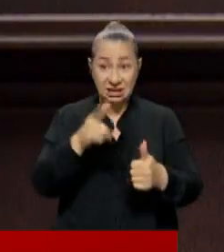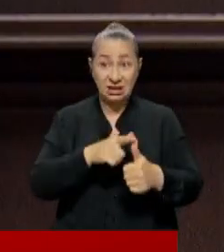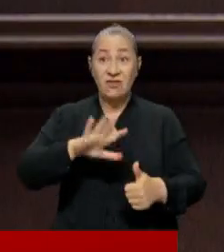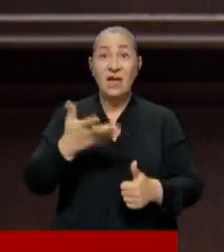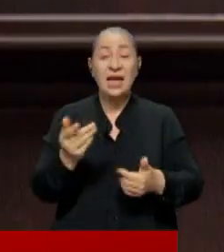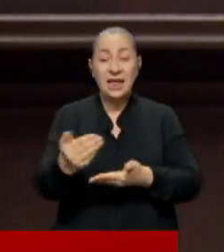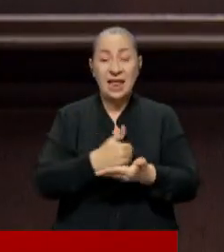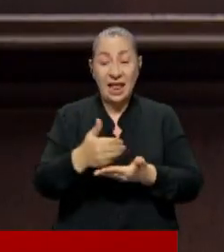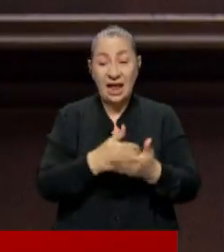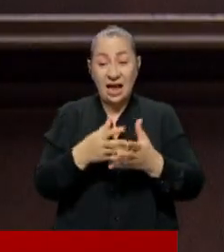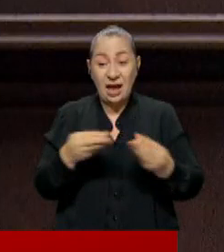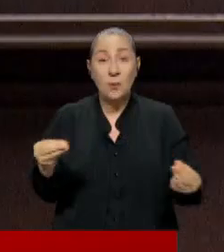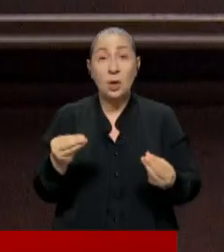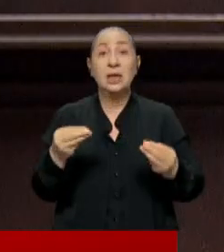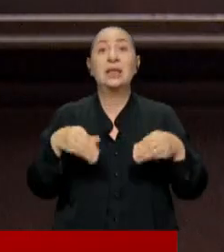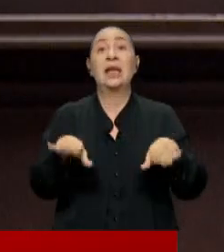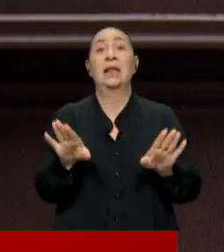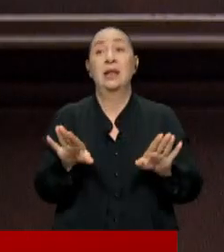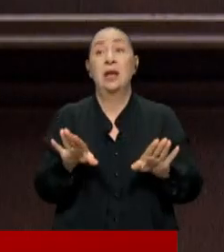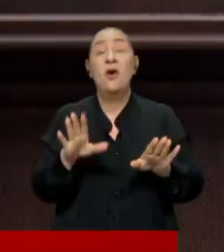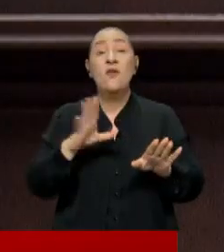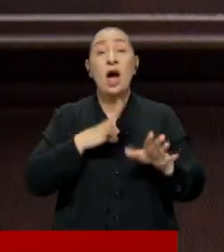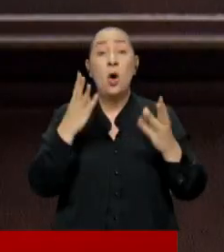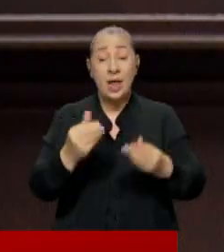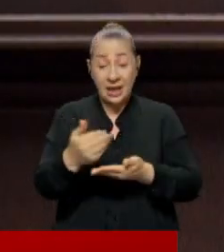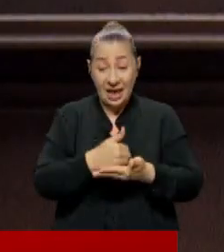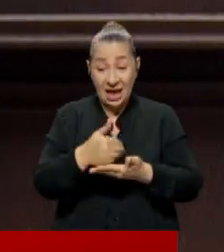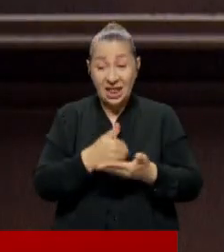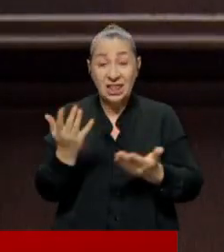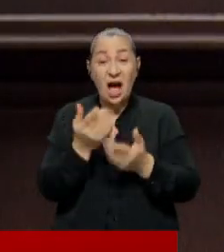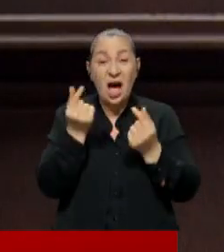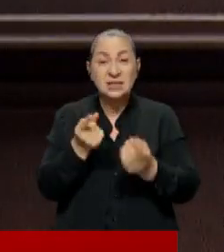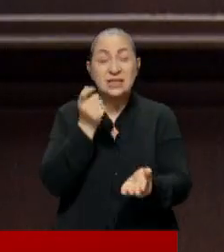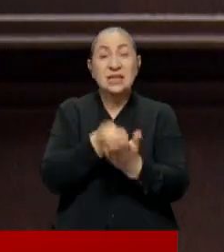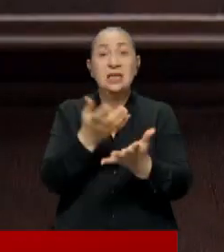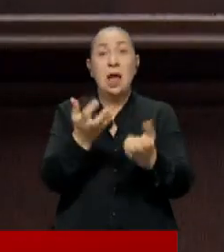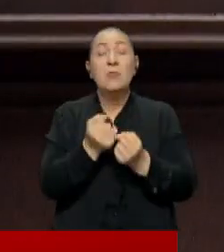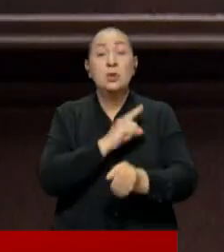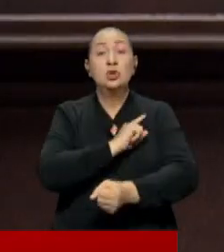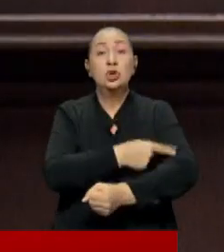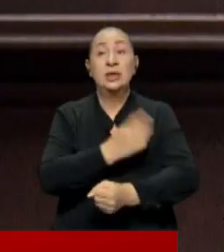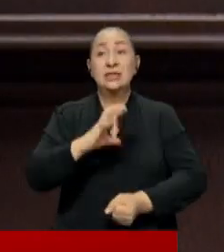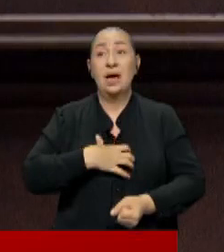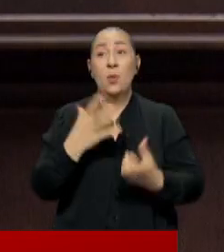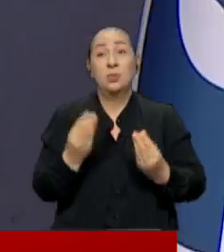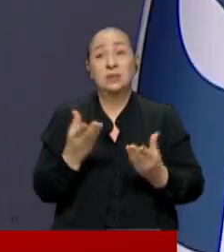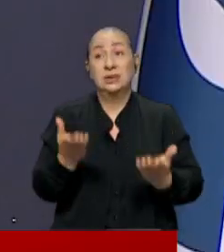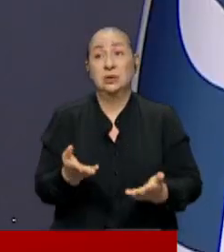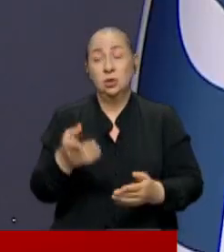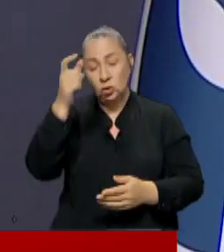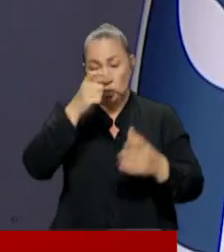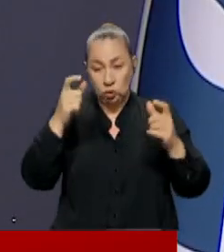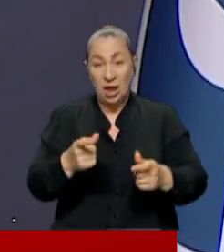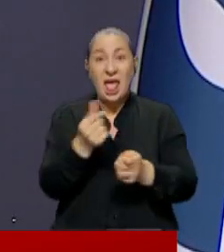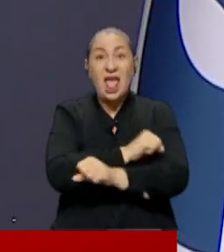veya gelir kaybına uğranılması değil, mevcut gelirle daha az satın alma gücüne sahip olunmasıdır.